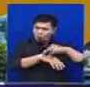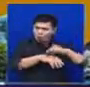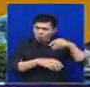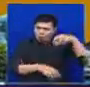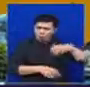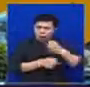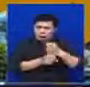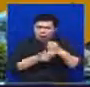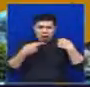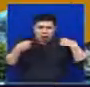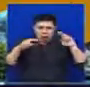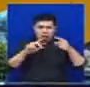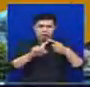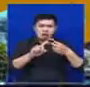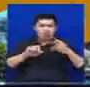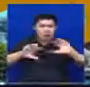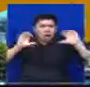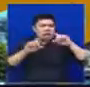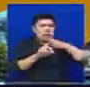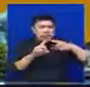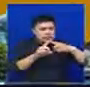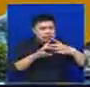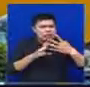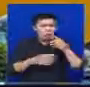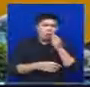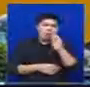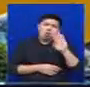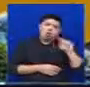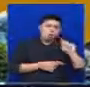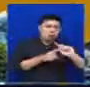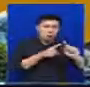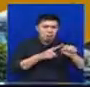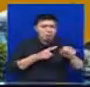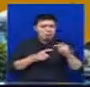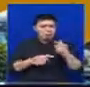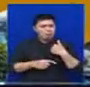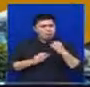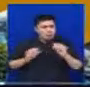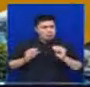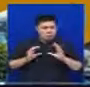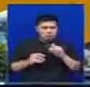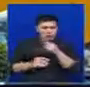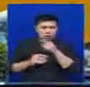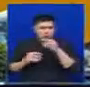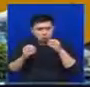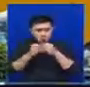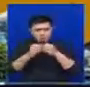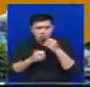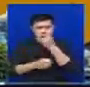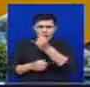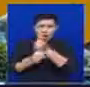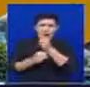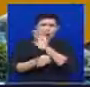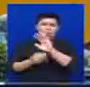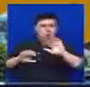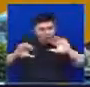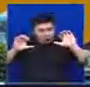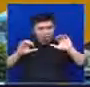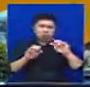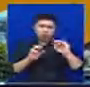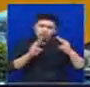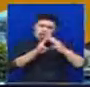ราชการรัฐวิสาหกิจหรือองค์กรท้องถิ่นไม่รับหรือแทรกแซงก้าวก่ายสัมปทานของรัฐหรือเป็นคู่สัญญ